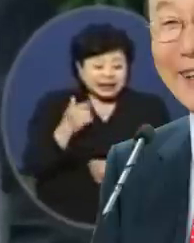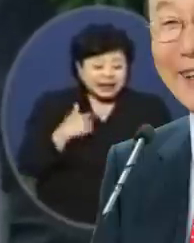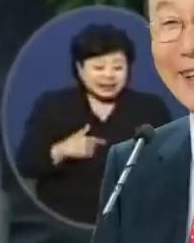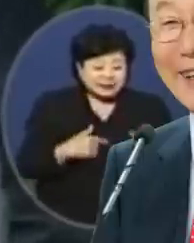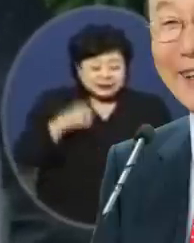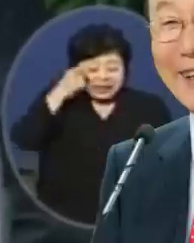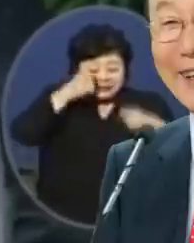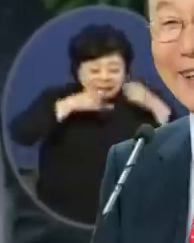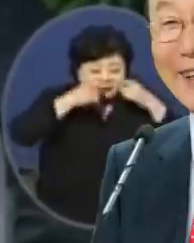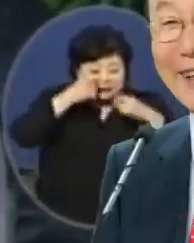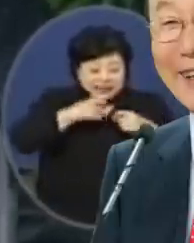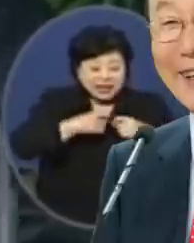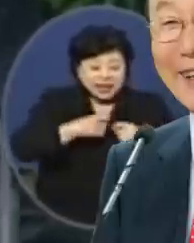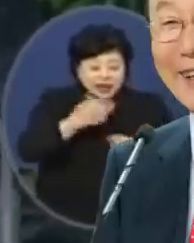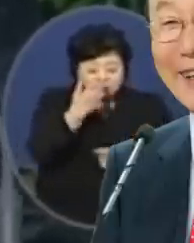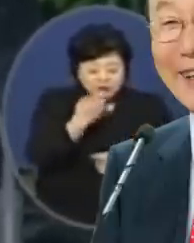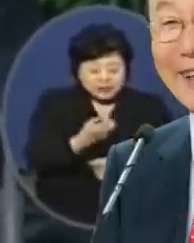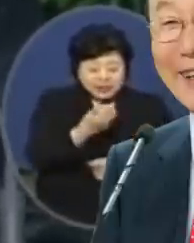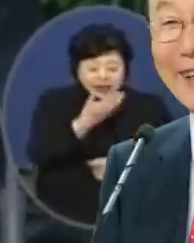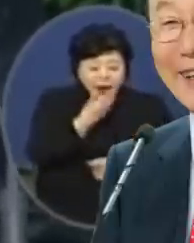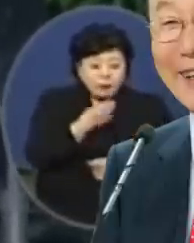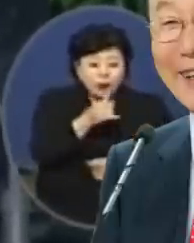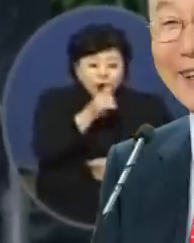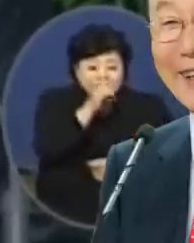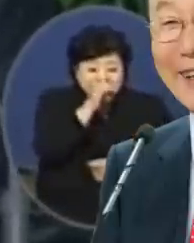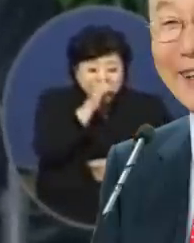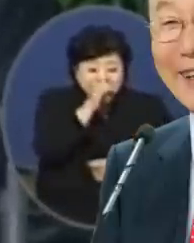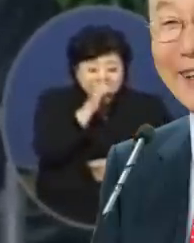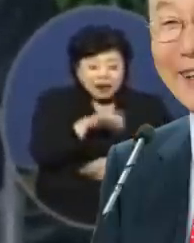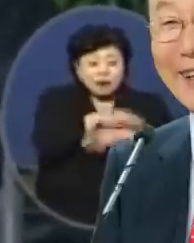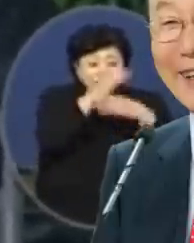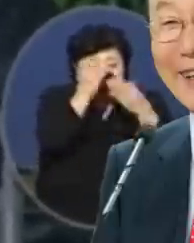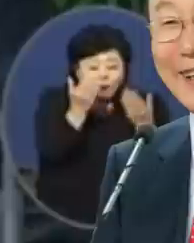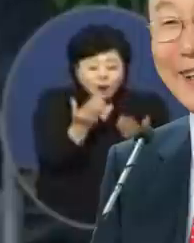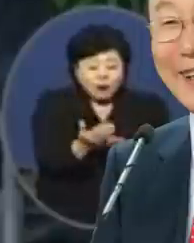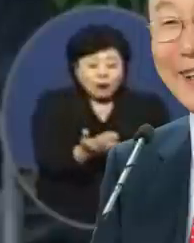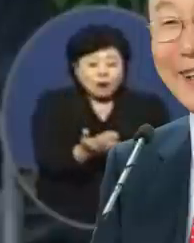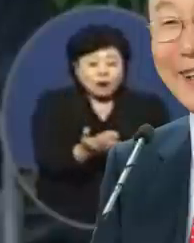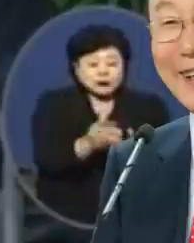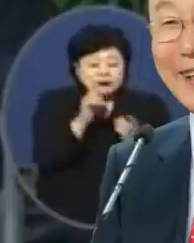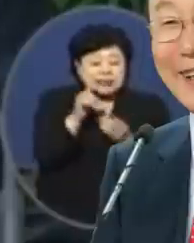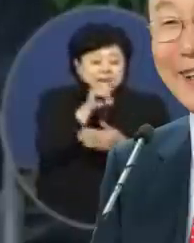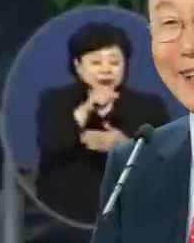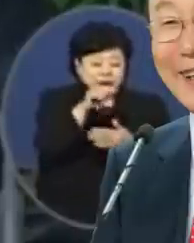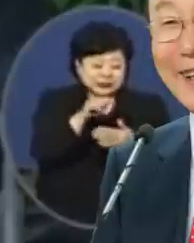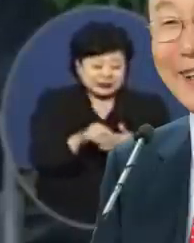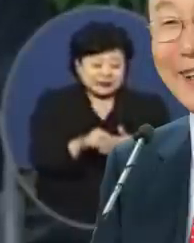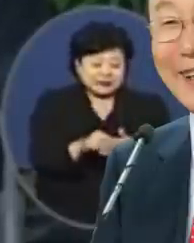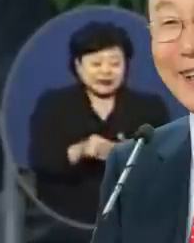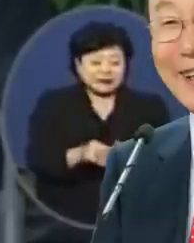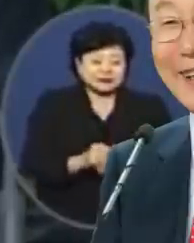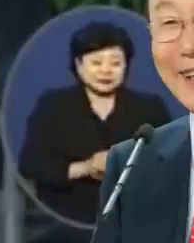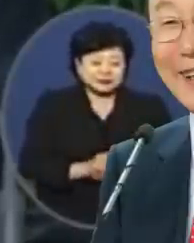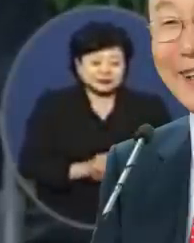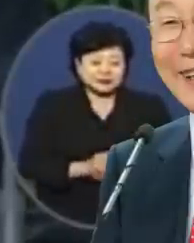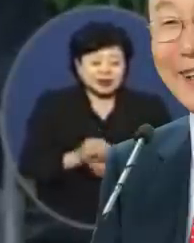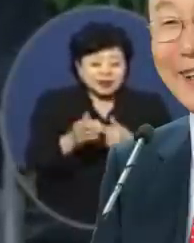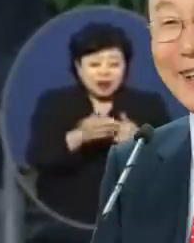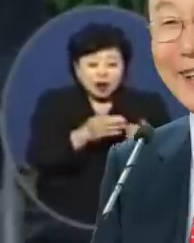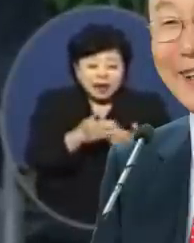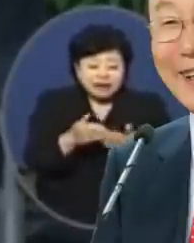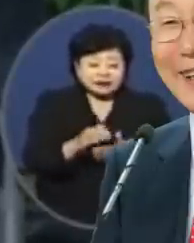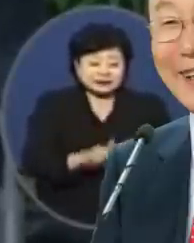기쁘냐 슬프냐 우울하냐 행복하냐 등 모든 삶의 행로에 경험하는